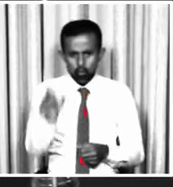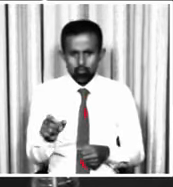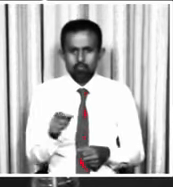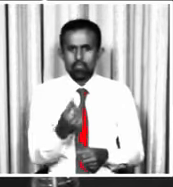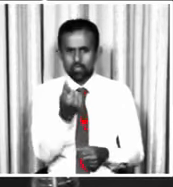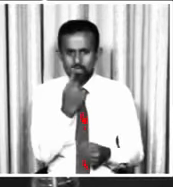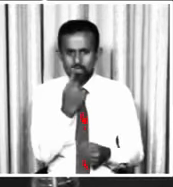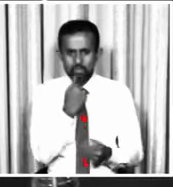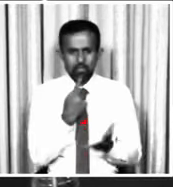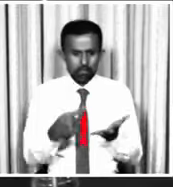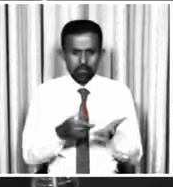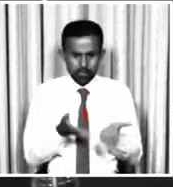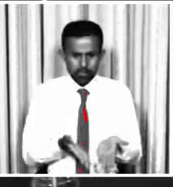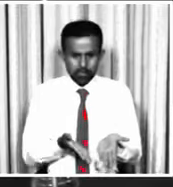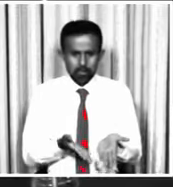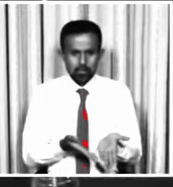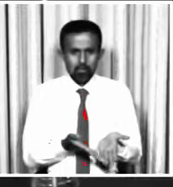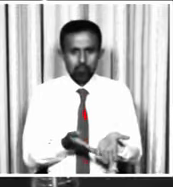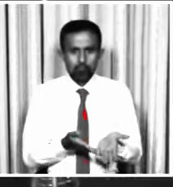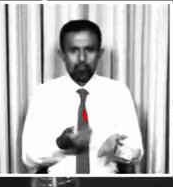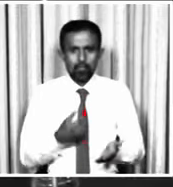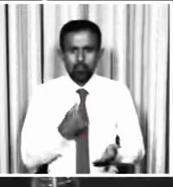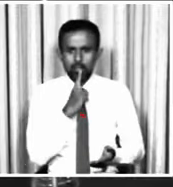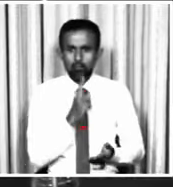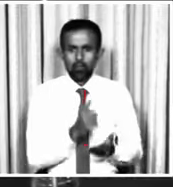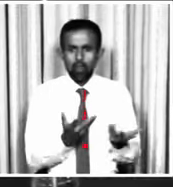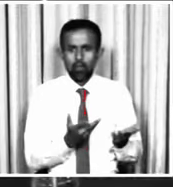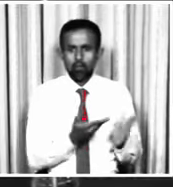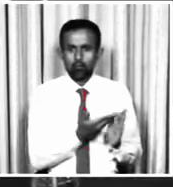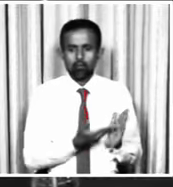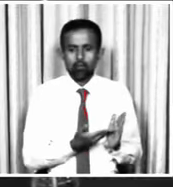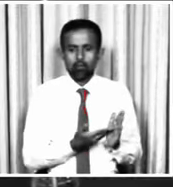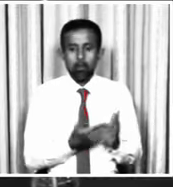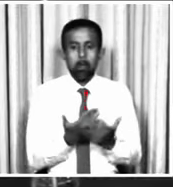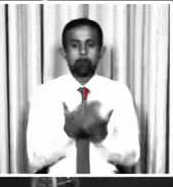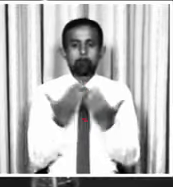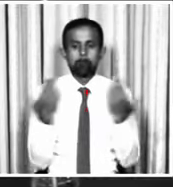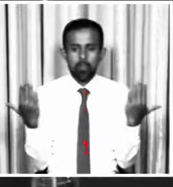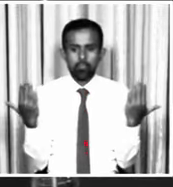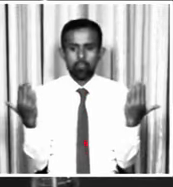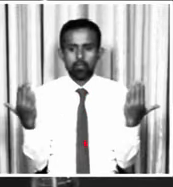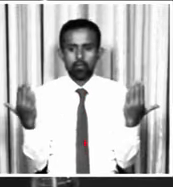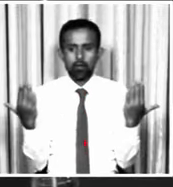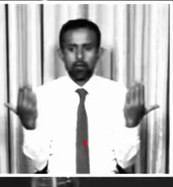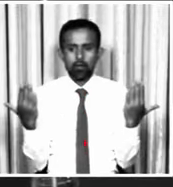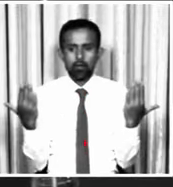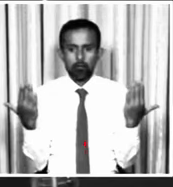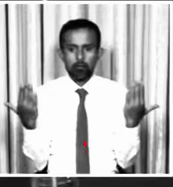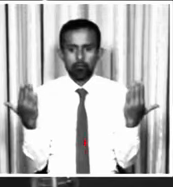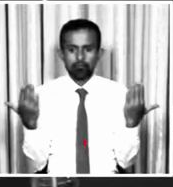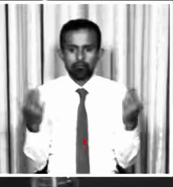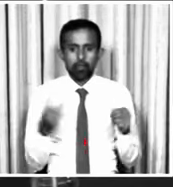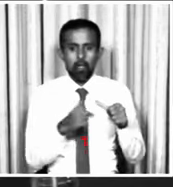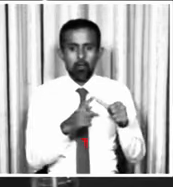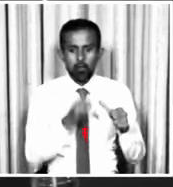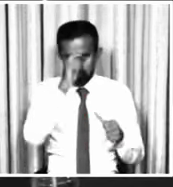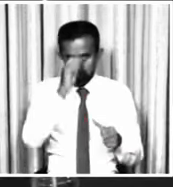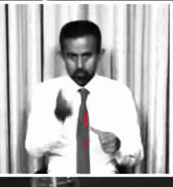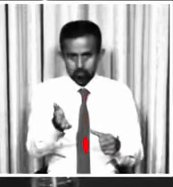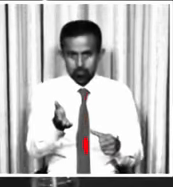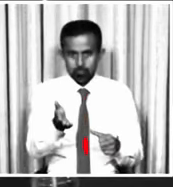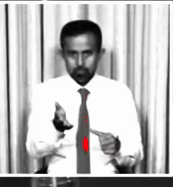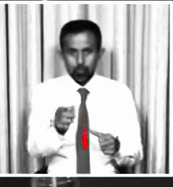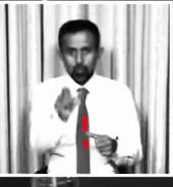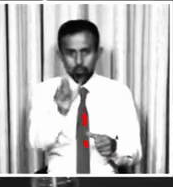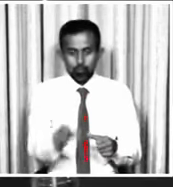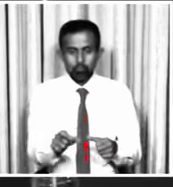කියන දේවල් දැන් මේ කියනවා මේ මම කියලා නැහැ කියලා. දැන් මේ පත්‍රයේ මේ කියලා තියෙන එක අමරවීර ඇමතිතුමා. එහෙමනම්